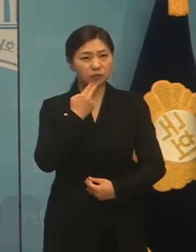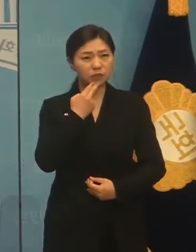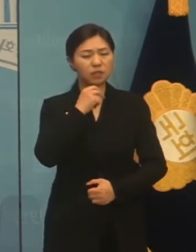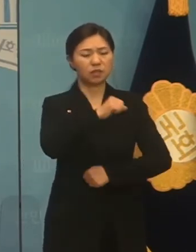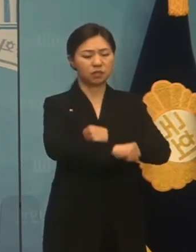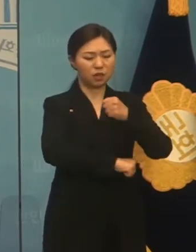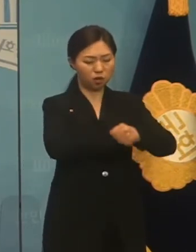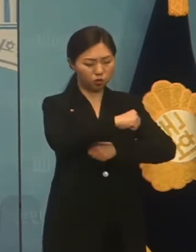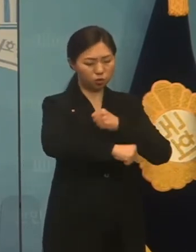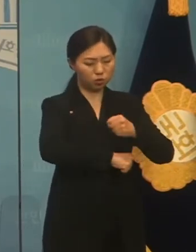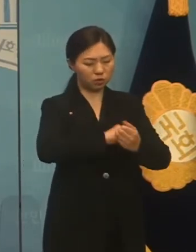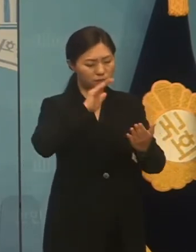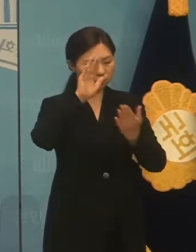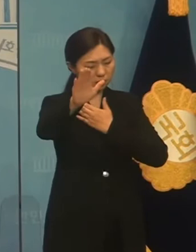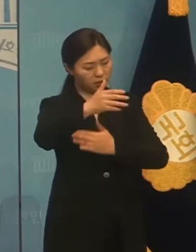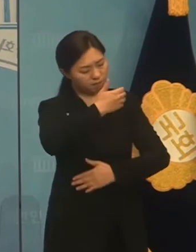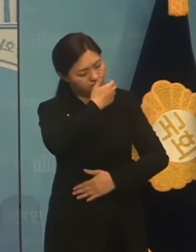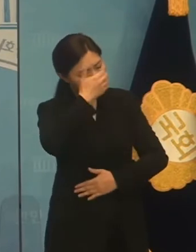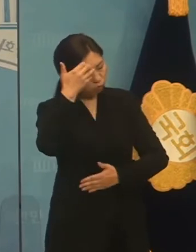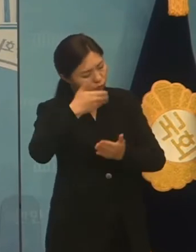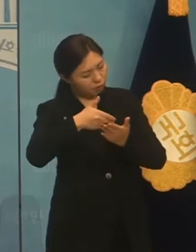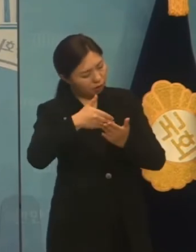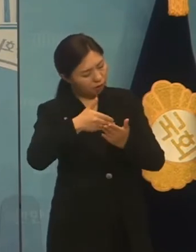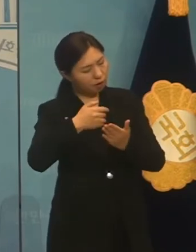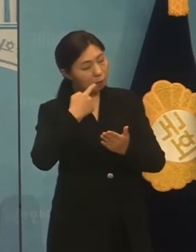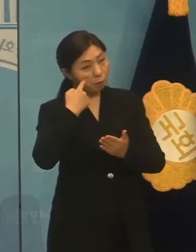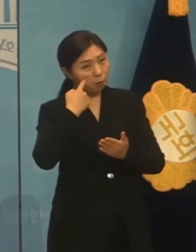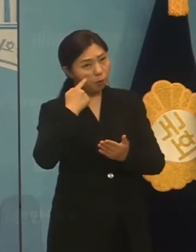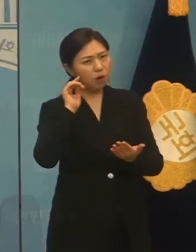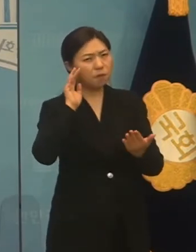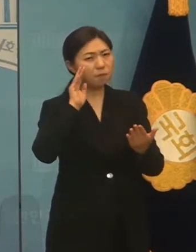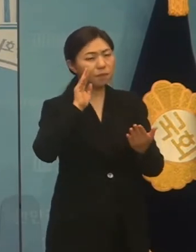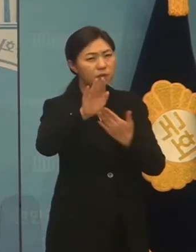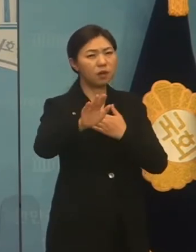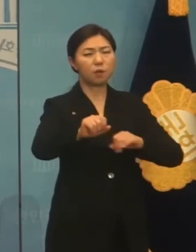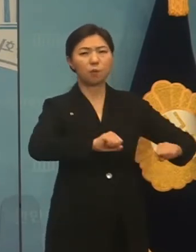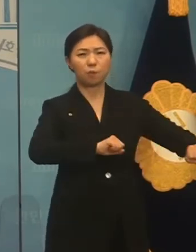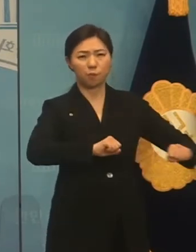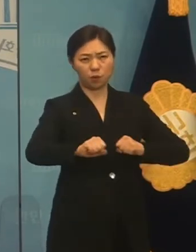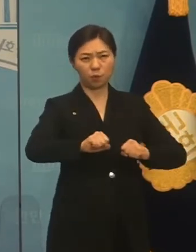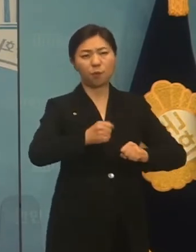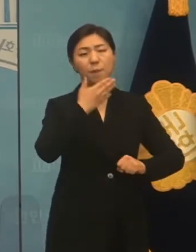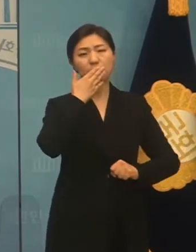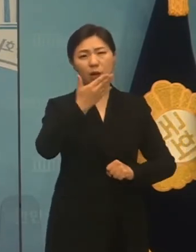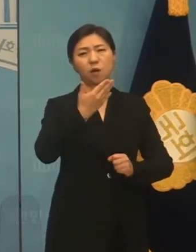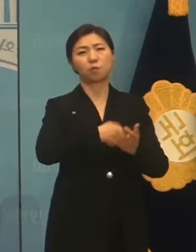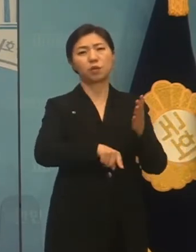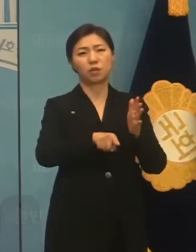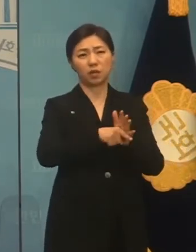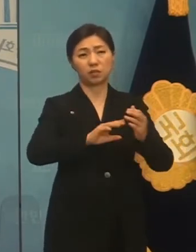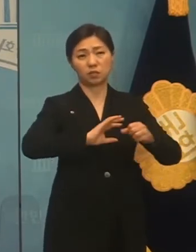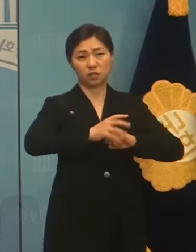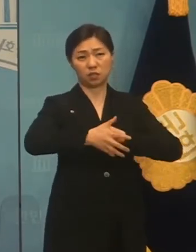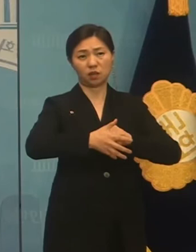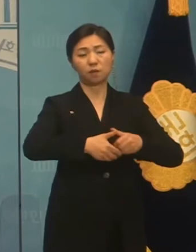자유롭게 꿈을 꾸고 그 꿈을 펼칠 수 있는 세상을 만들어야 합니다.